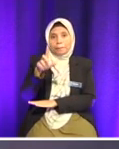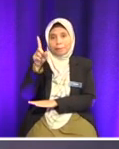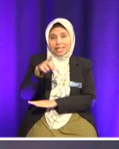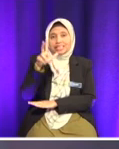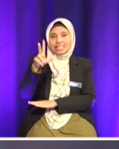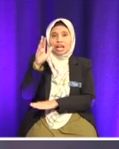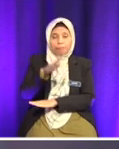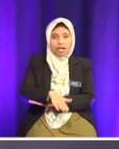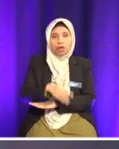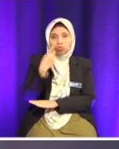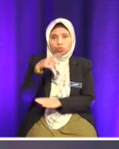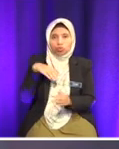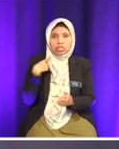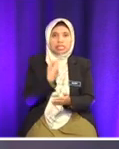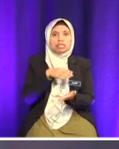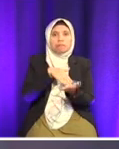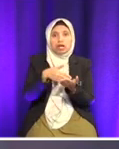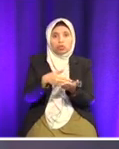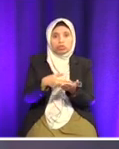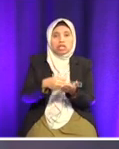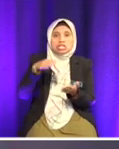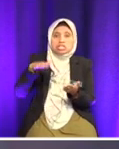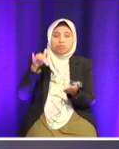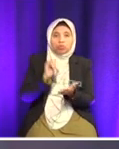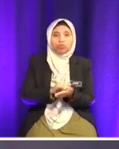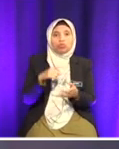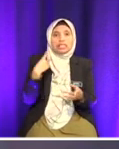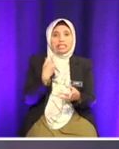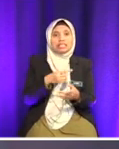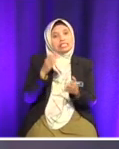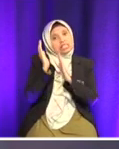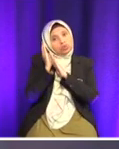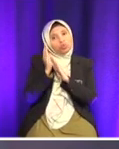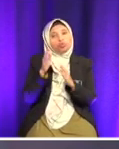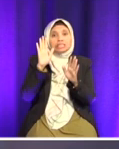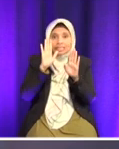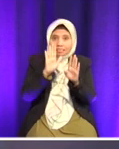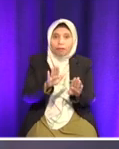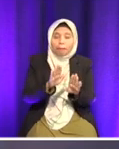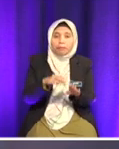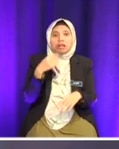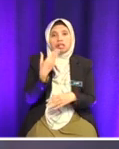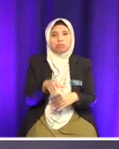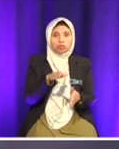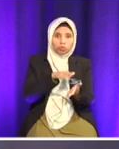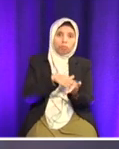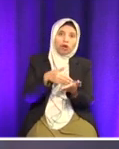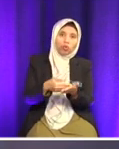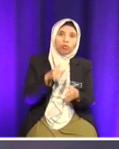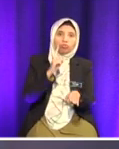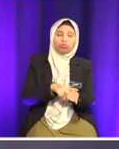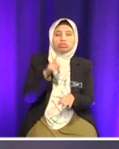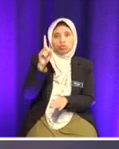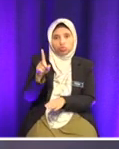untuk kita bangun lagi kita kena tidur sekejap walau sebentar sebentar tidur sekejap bangun sama adik kita anak bambu Pukul satu